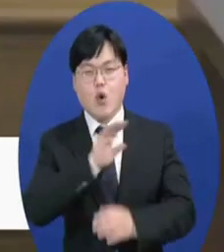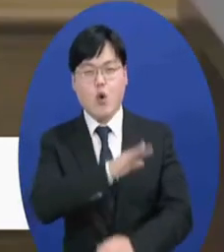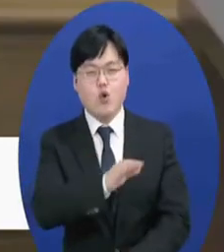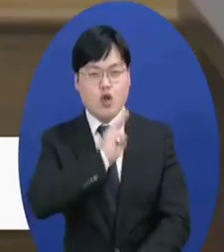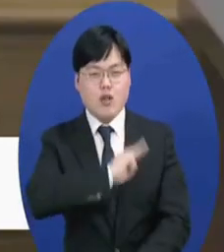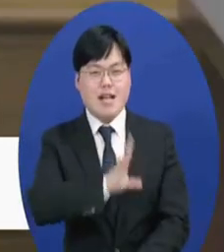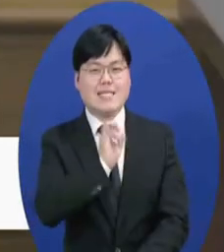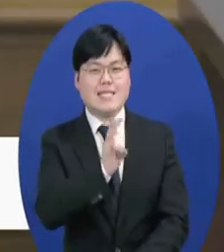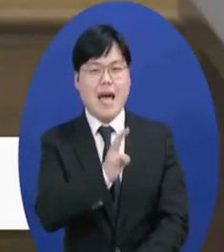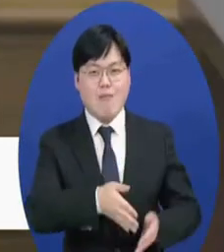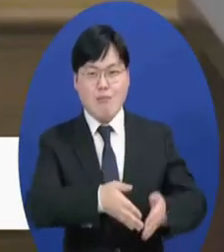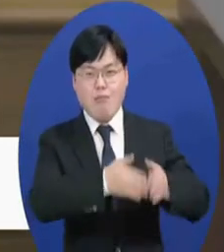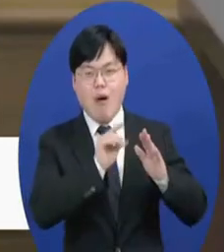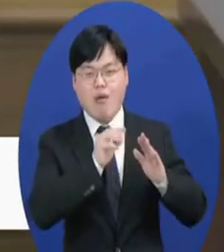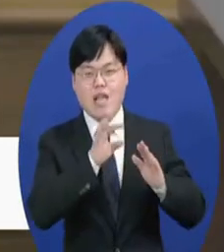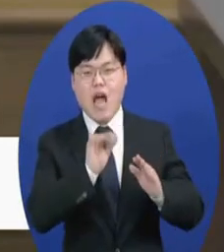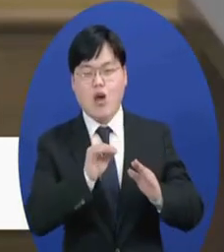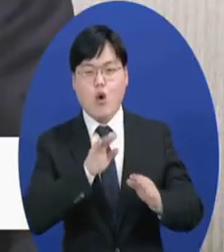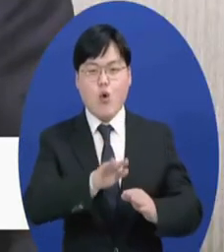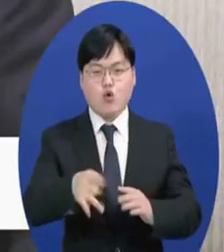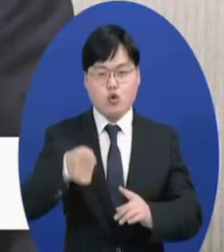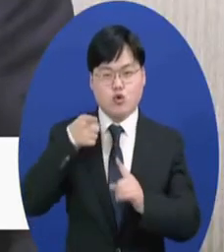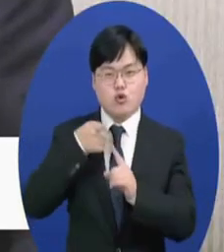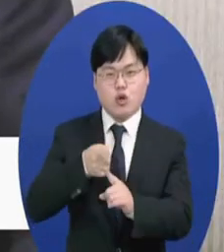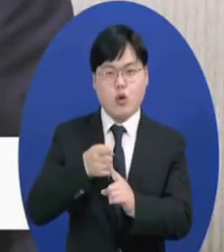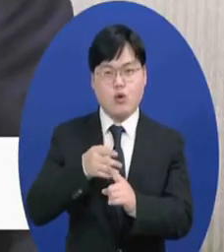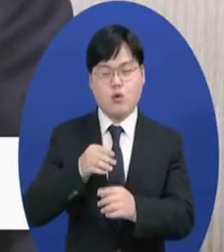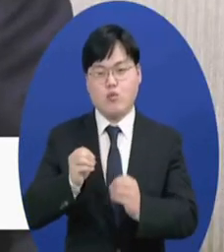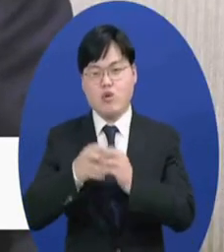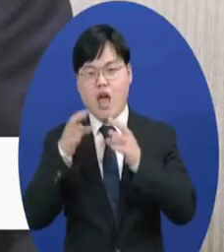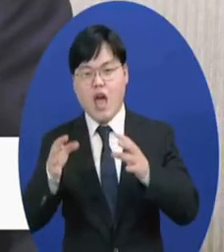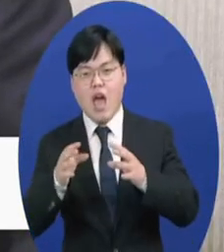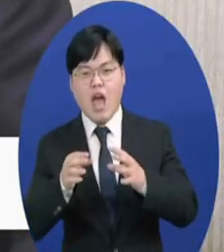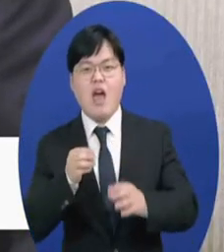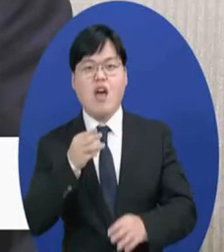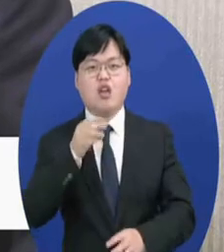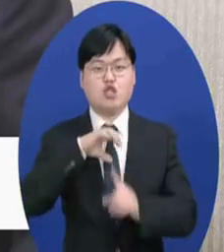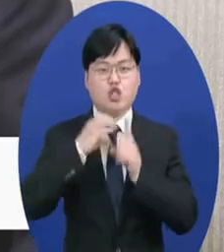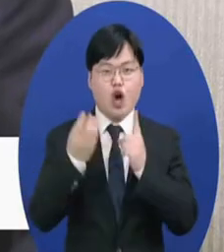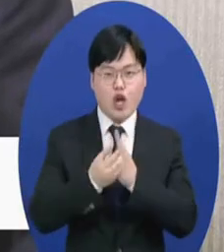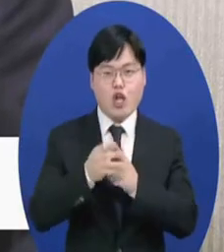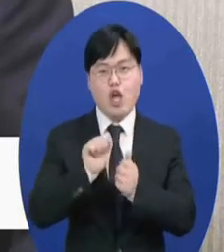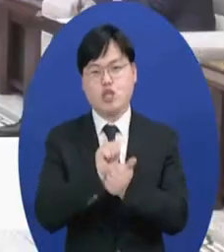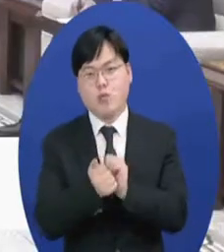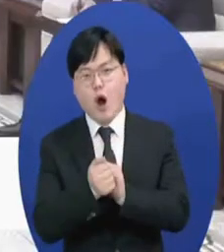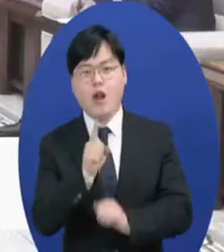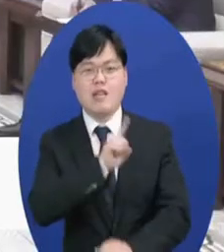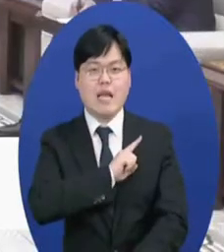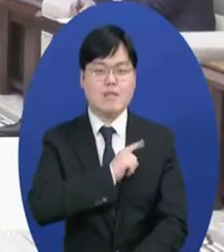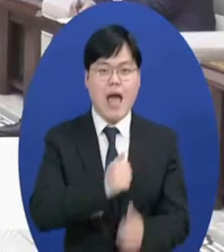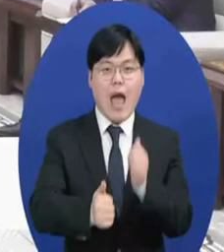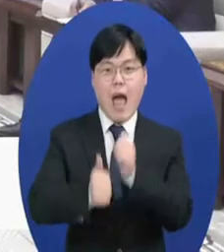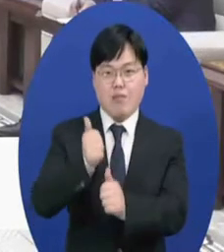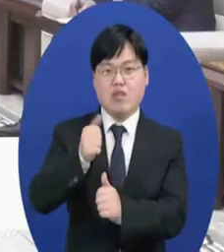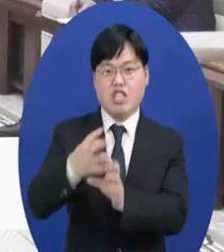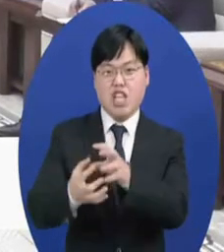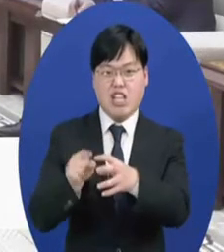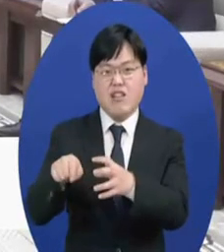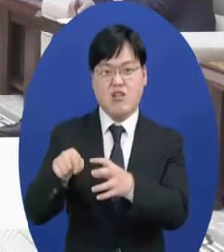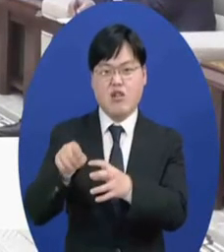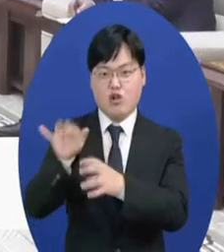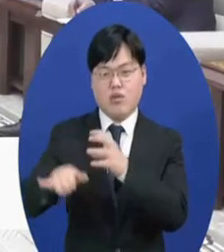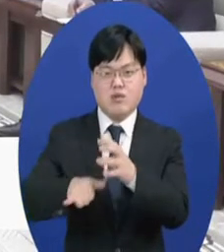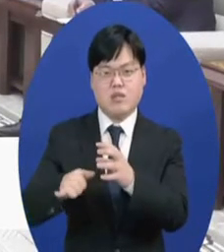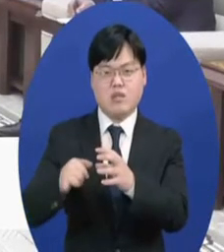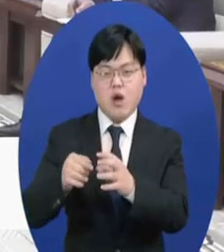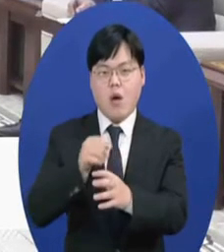байгуулах, улмаар сангийн хөрөнгийг хүүхдэд зориулсан бүтээн байгуулалтыг дэмжих, төв дэлхийн соёл урлаг спортын уралдаан тэмцээнд амжилт гаргасан хүүхдүүдийг